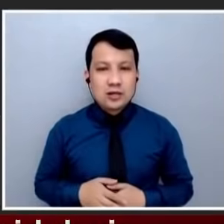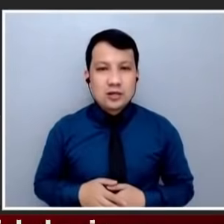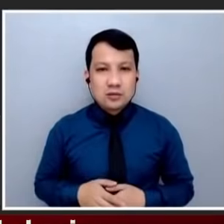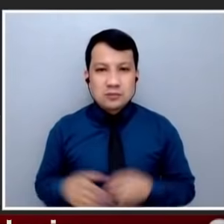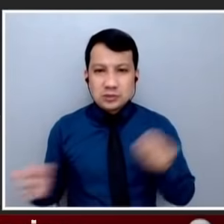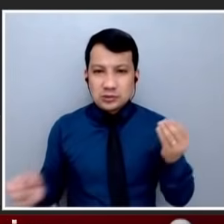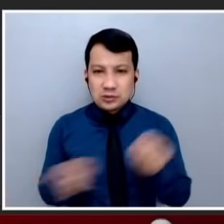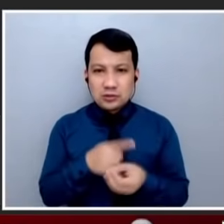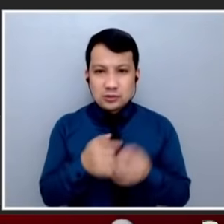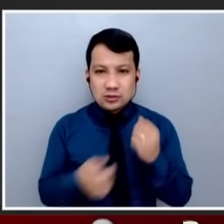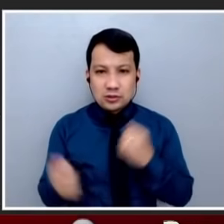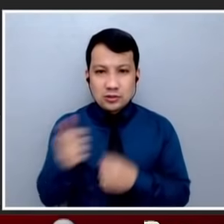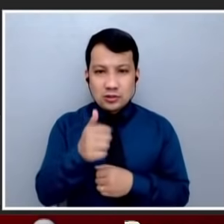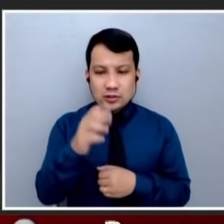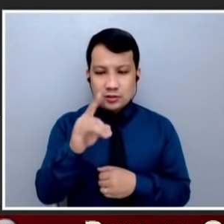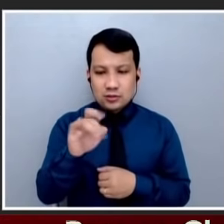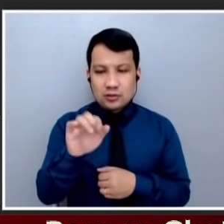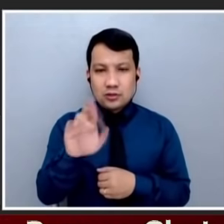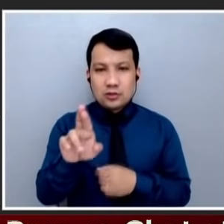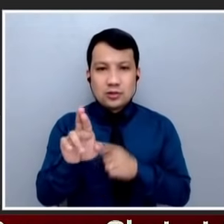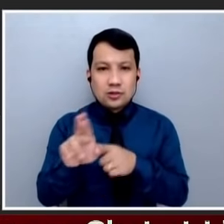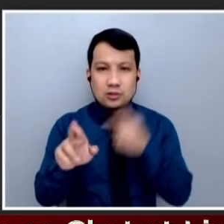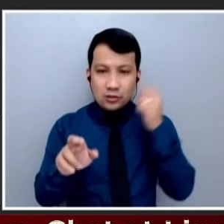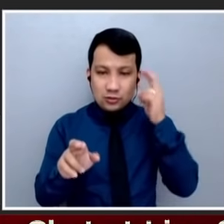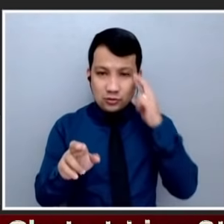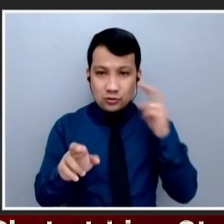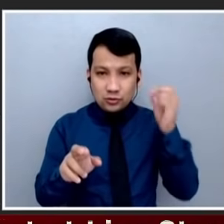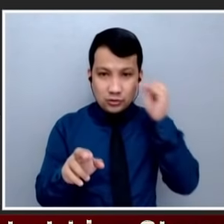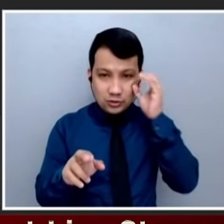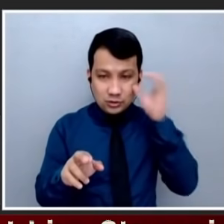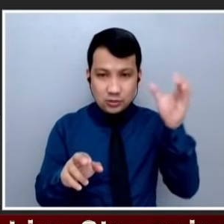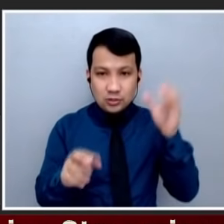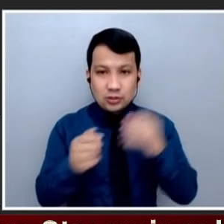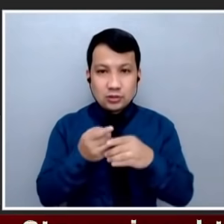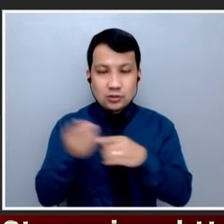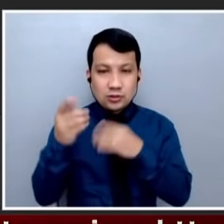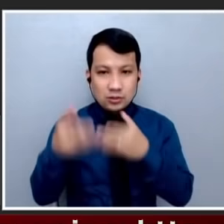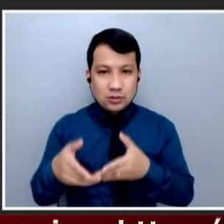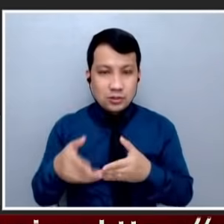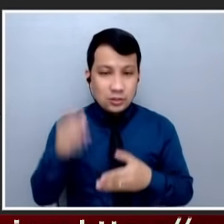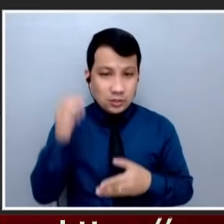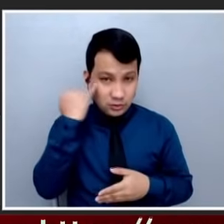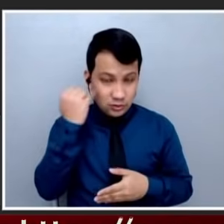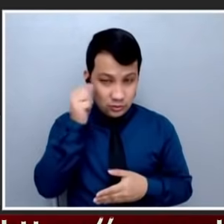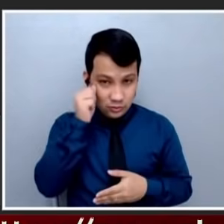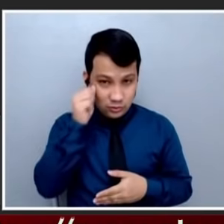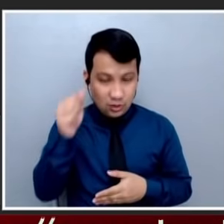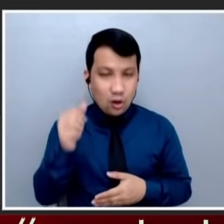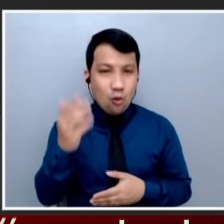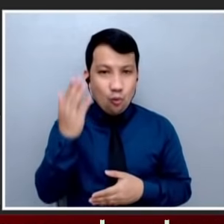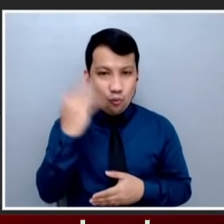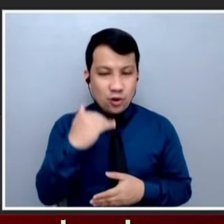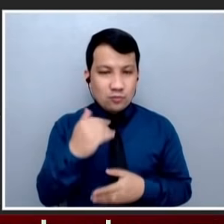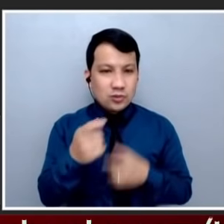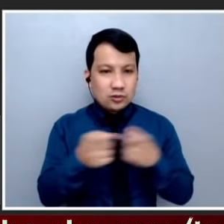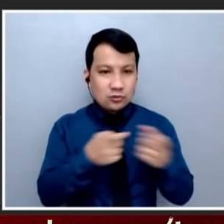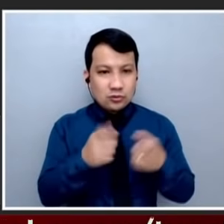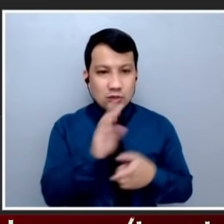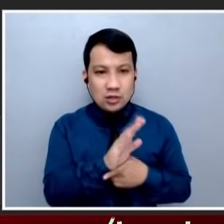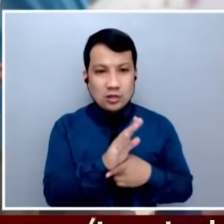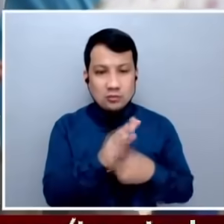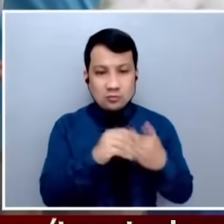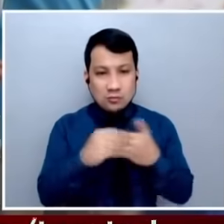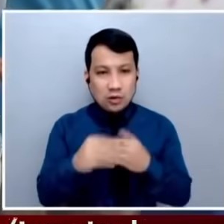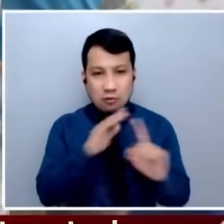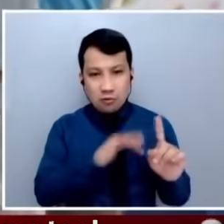sa pwesto ni DNR Secretary Roy Simatu si Director Jacob Miimban Jr. bilang Ground Commander ng Dolomite